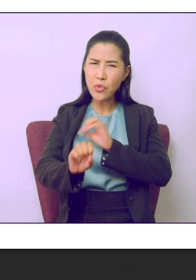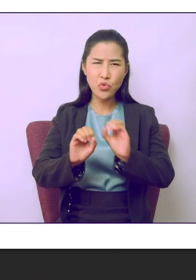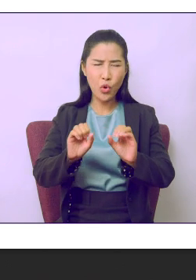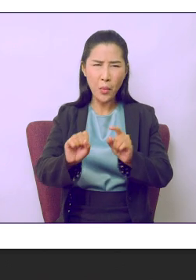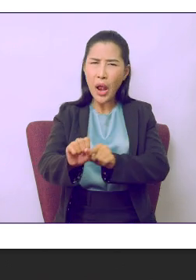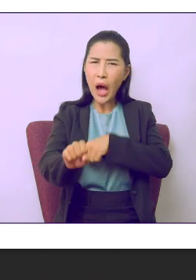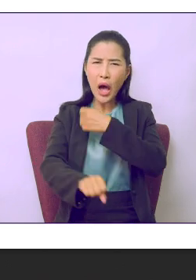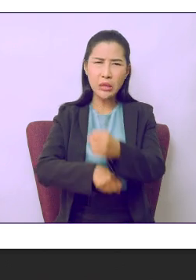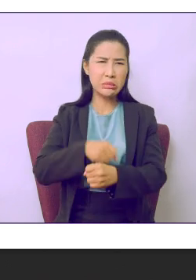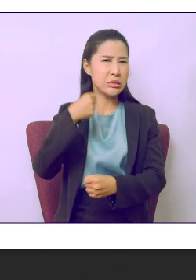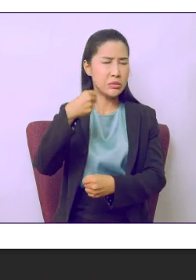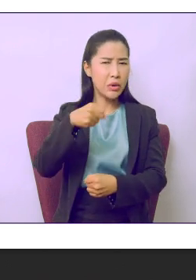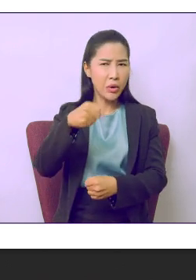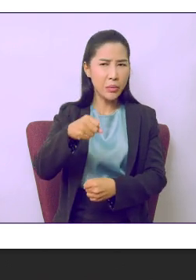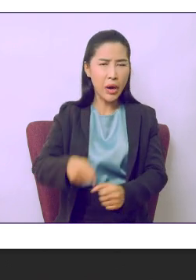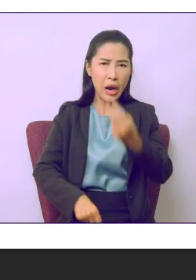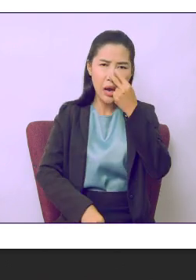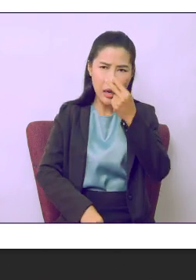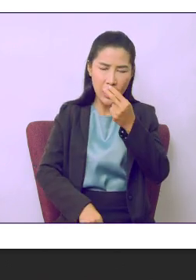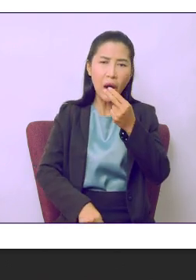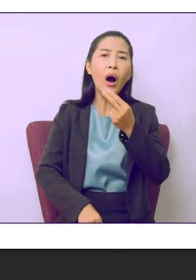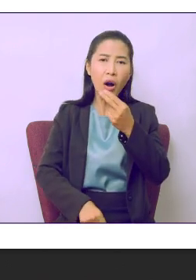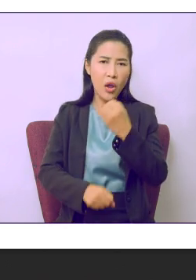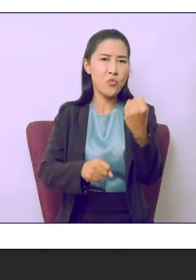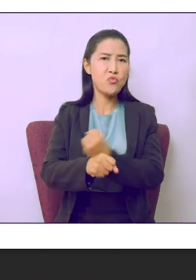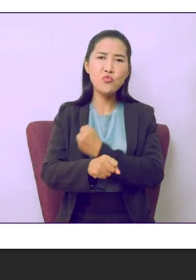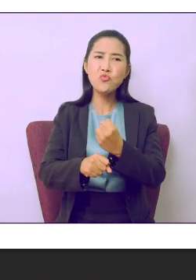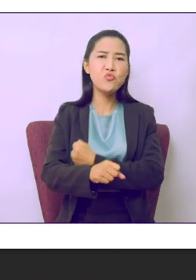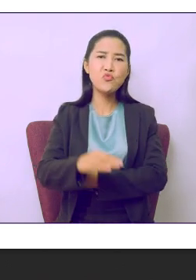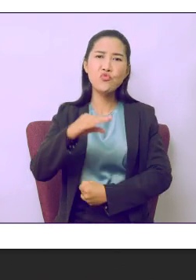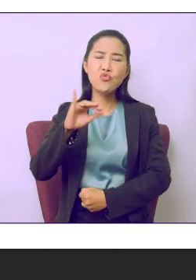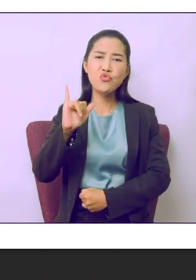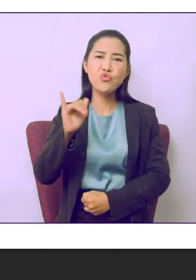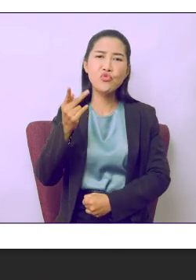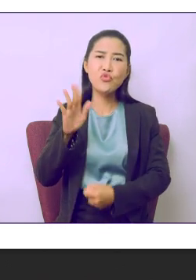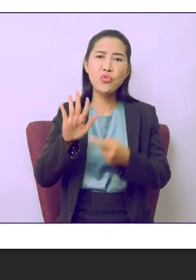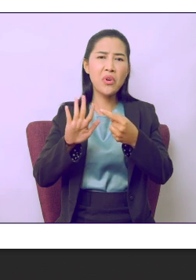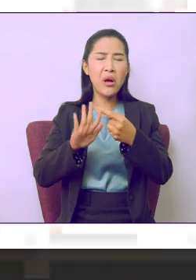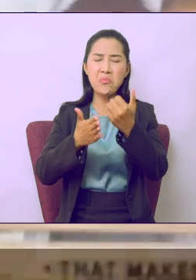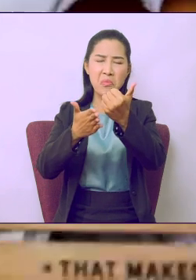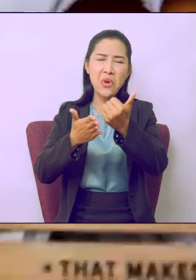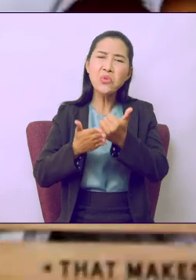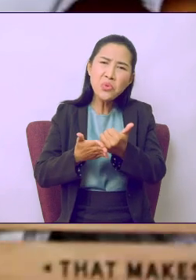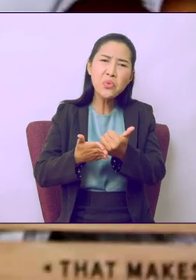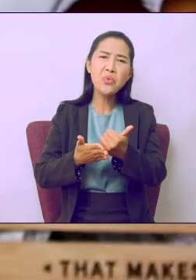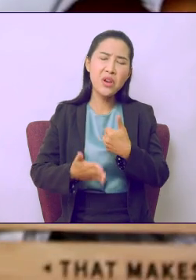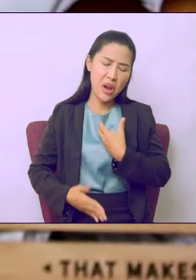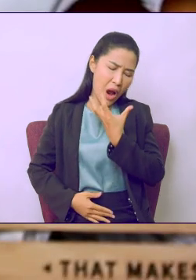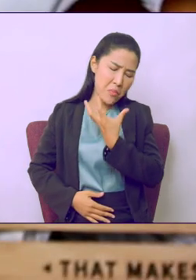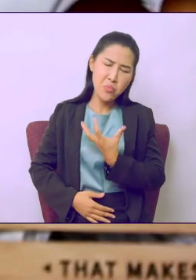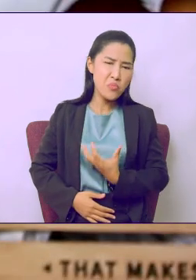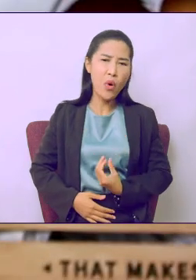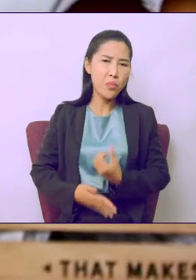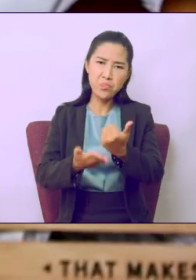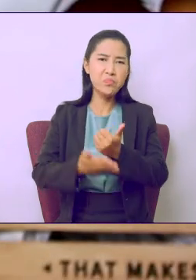ครับก็จะเห็นว่าถ้าถ้าทำโยคะอย่างเดียวนะครับไม่ได้ช่วยเรื่องการเผาผลาญเลยนะครับก็ให้